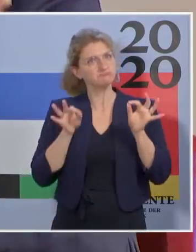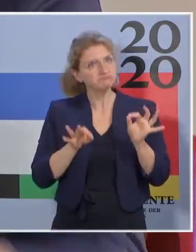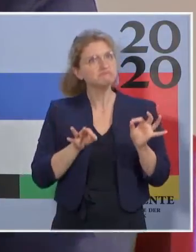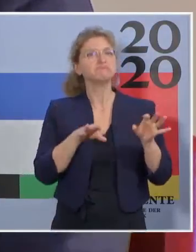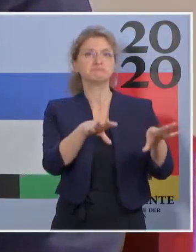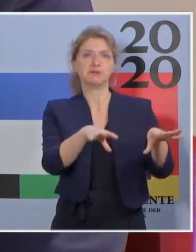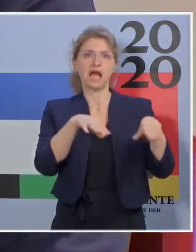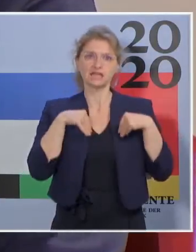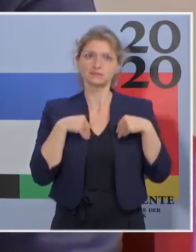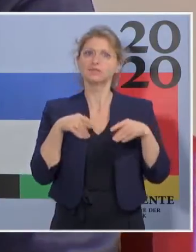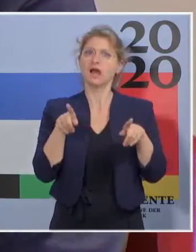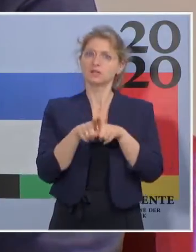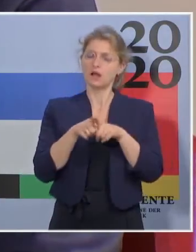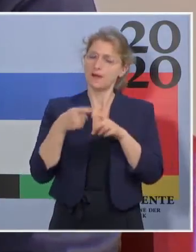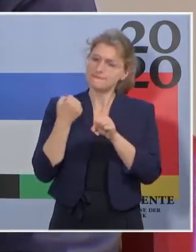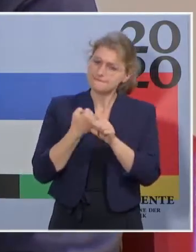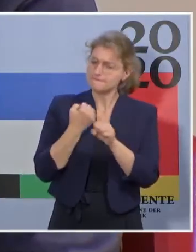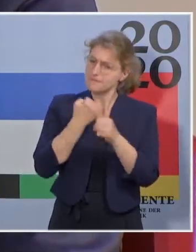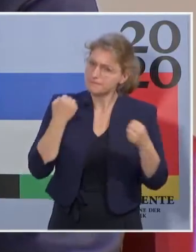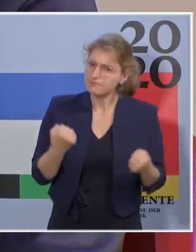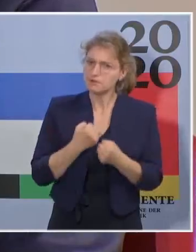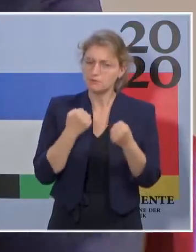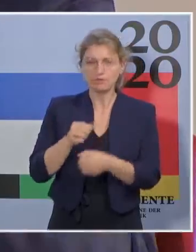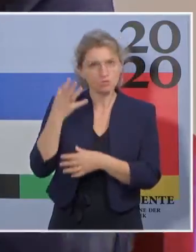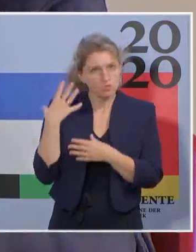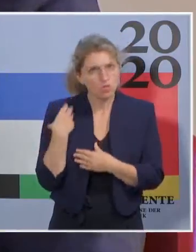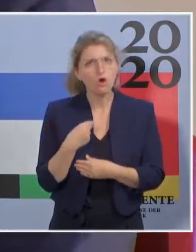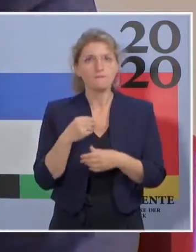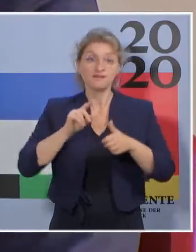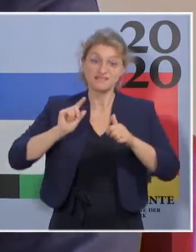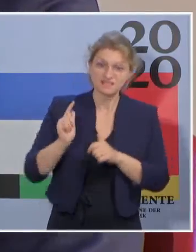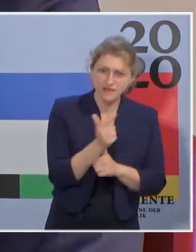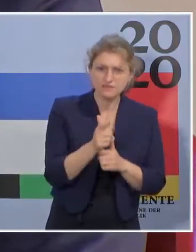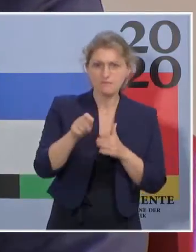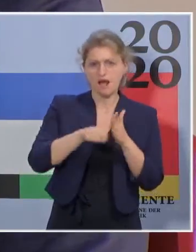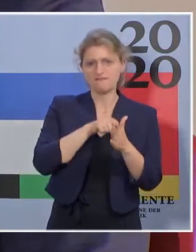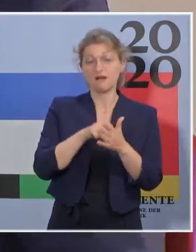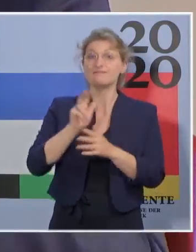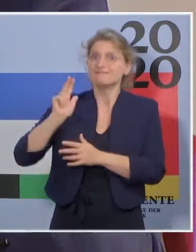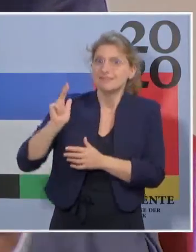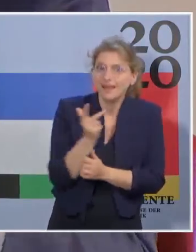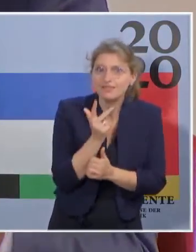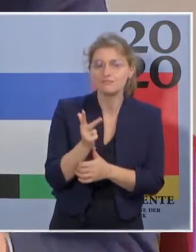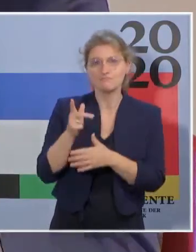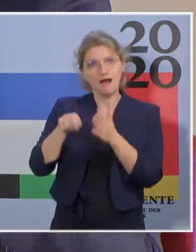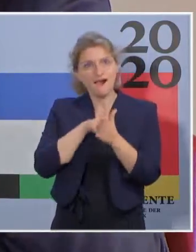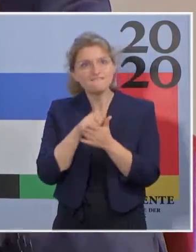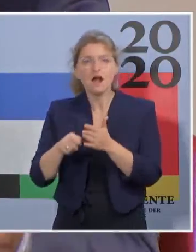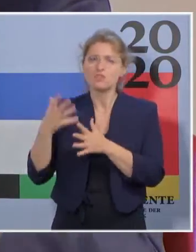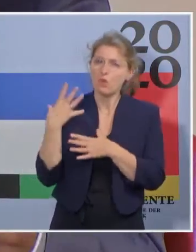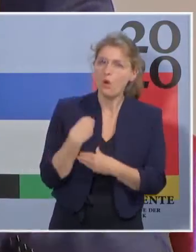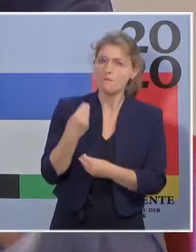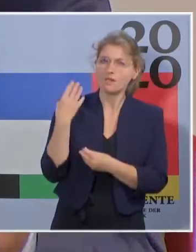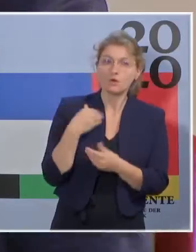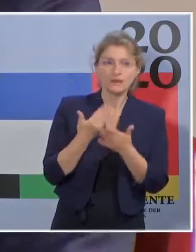unglaublichen Mühen auf sich genommen haben, eines zweiten Wahldurchganges, eines dritten Wahldurchganges eigentlich, um zu beweisen, diese